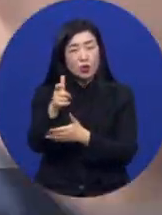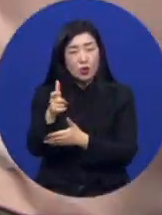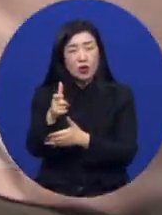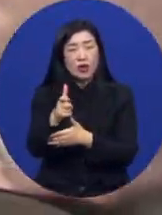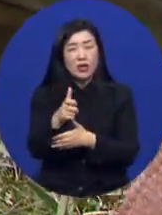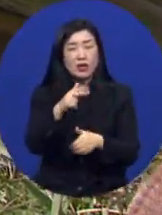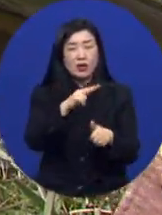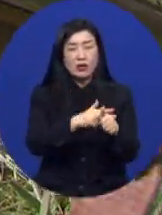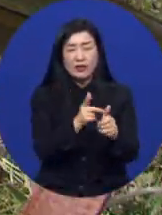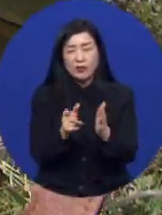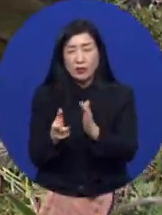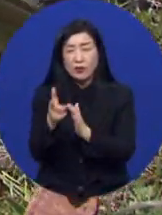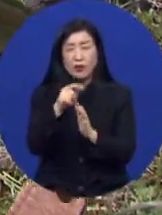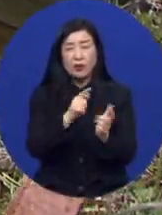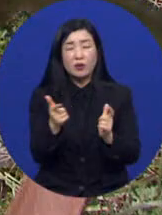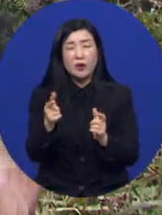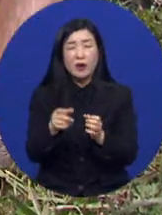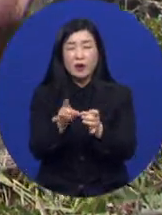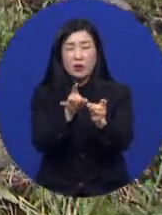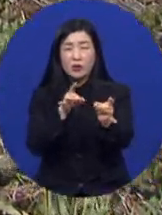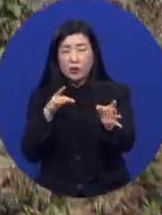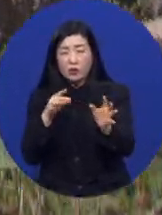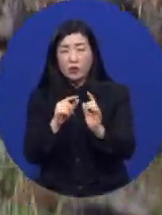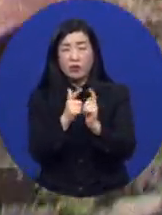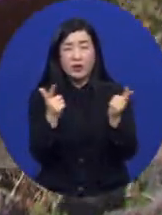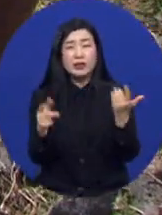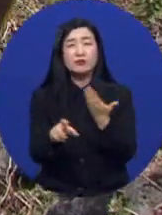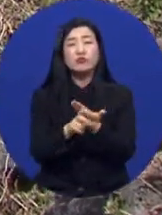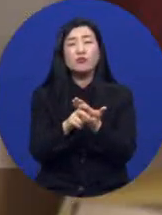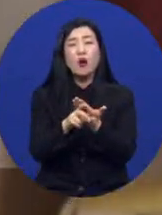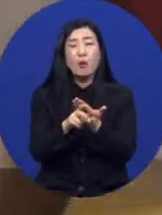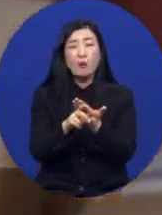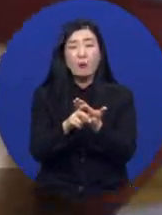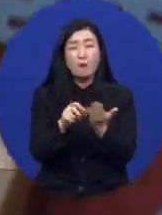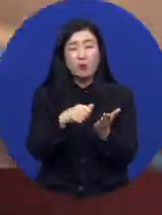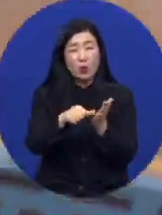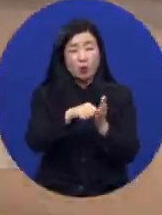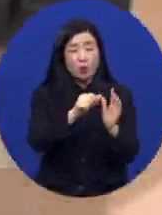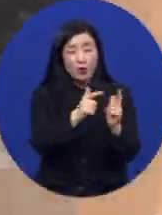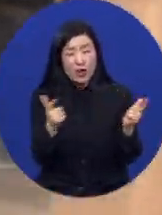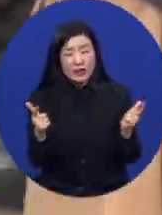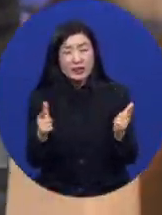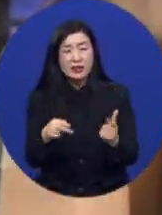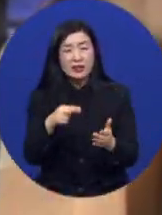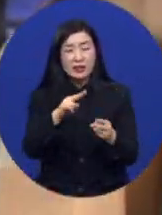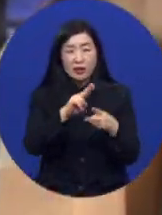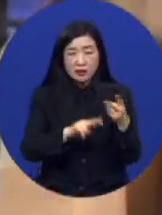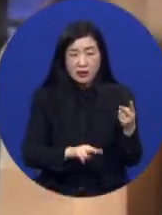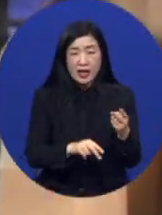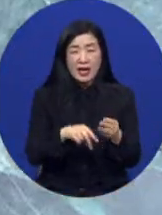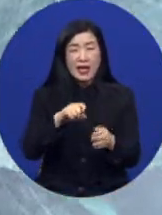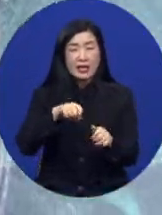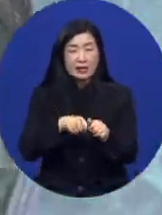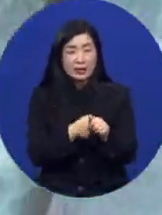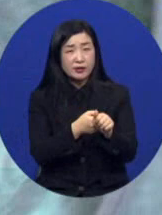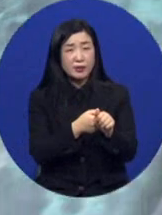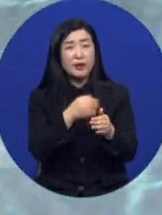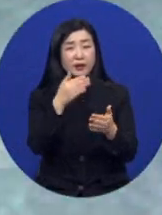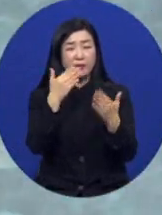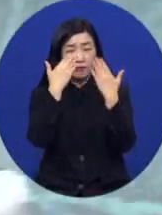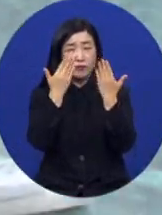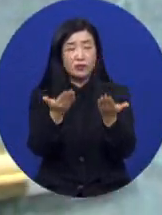전자 충격기와 석궁 등 불법 무기류 일체이며 기간 내 신고할 경우 형사와 행정책임이